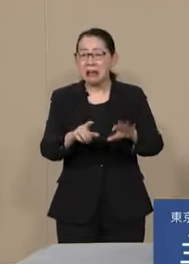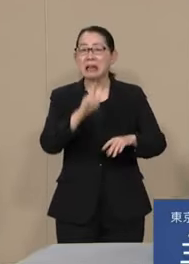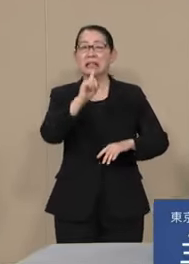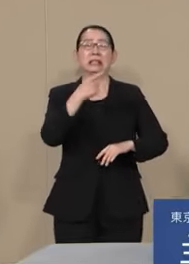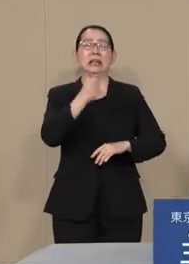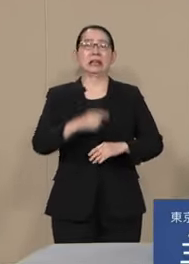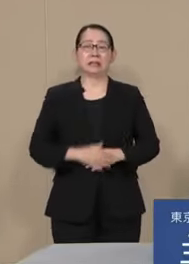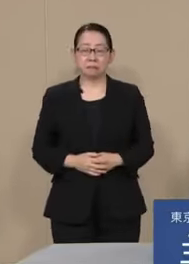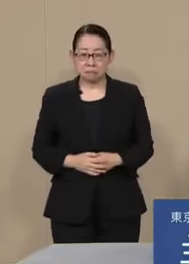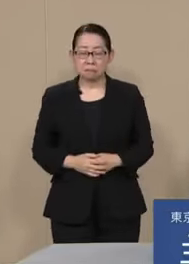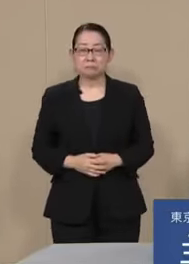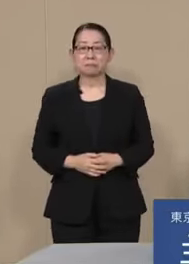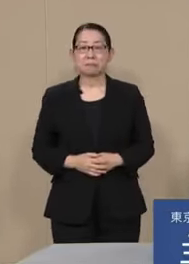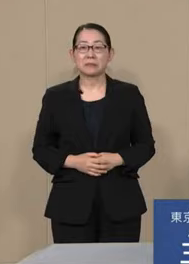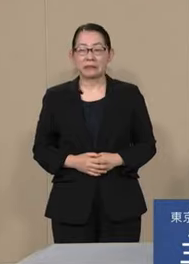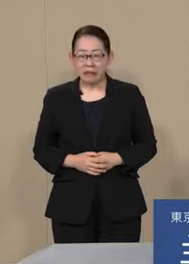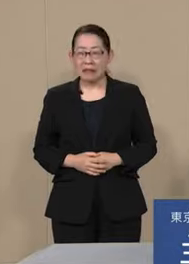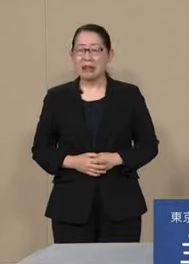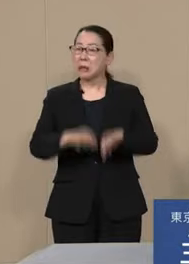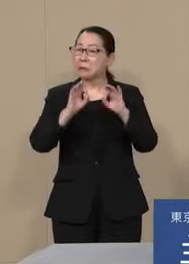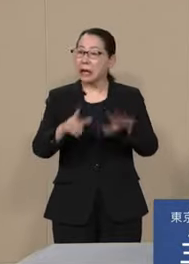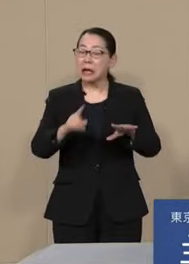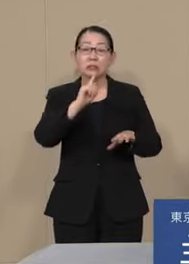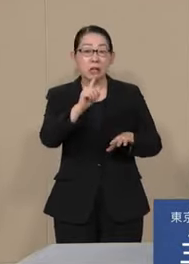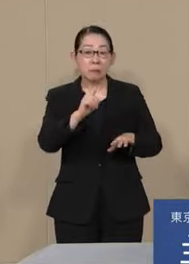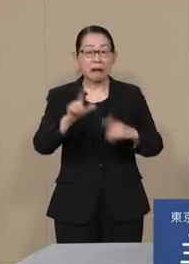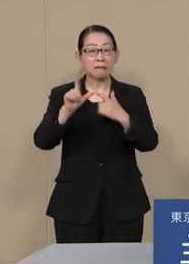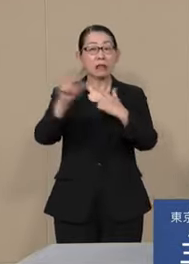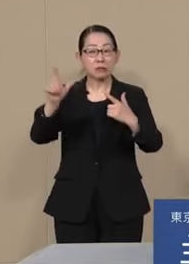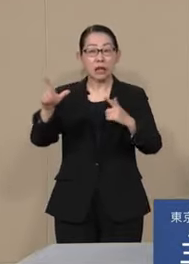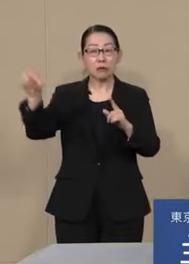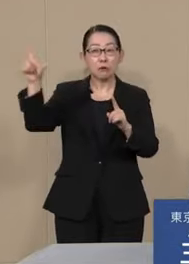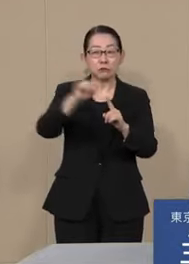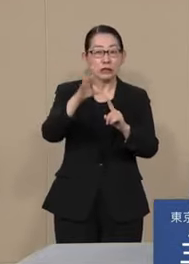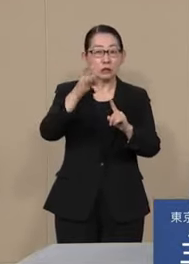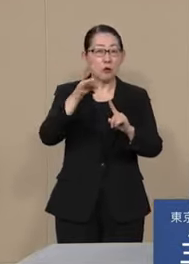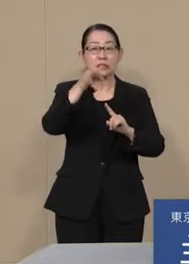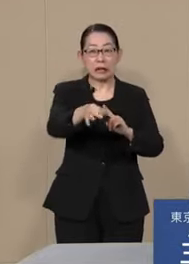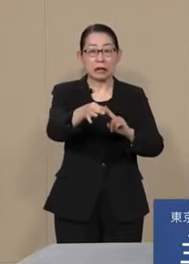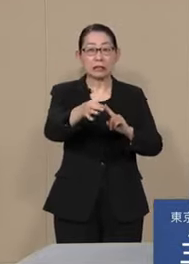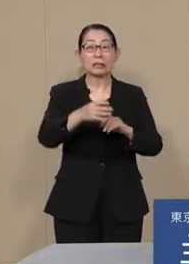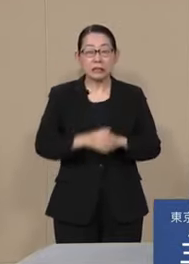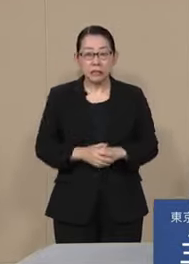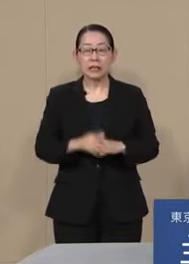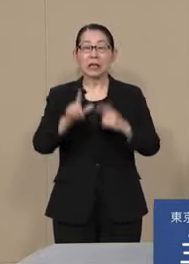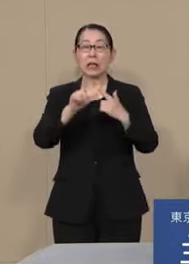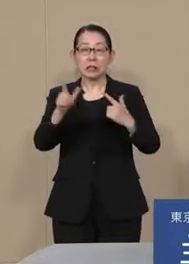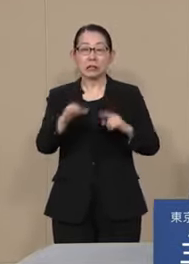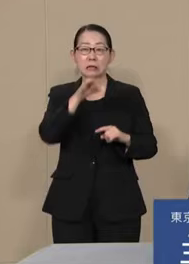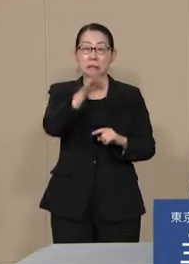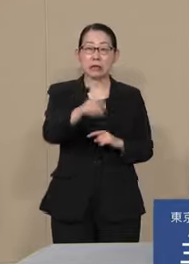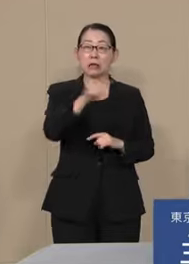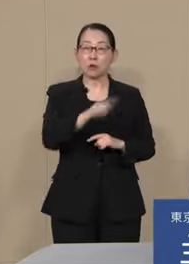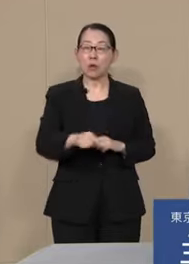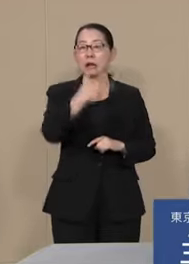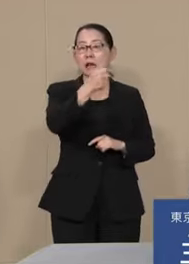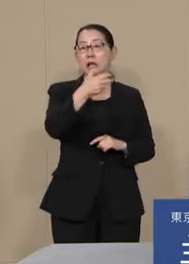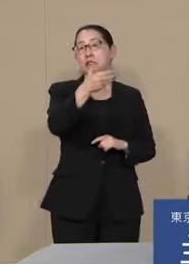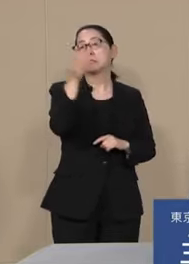大して言いたいですアホらしいといえばNHKの受信料支払いですNHKに受信料支払ってる人は